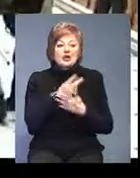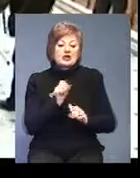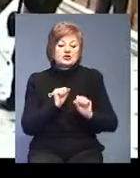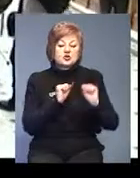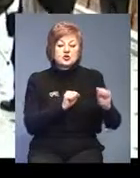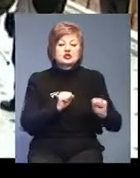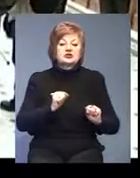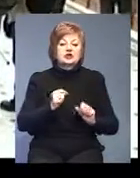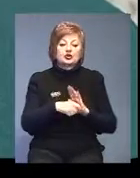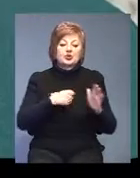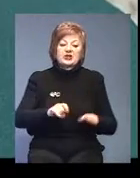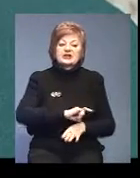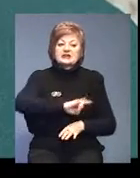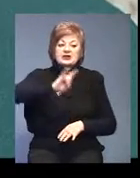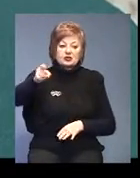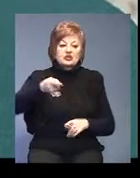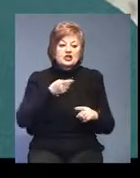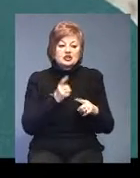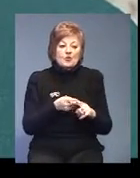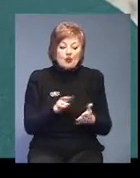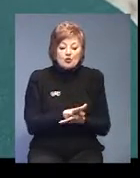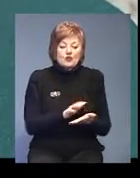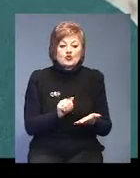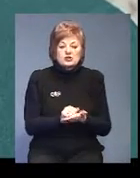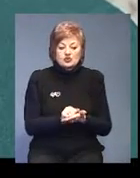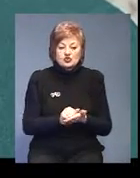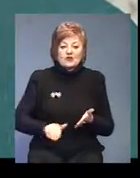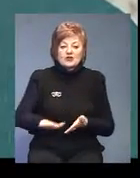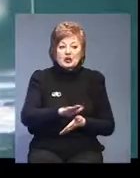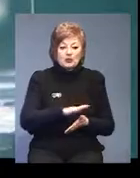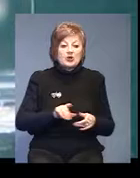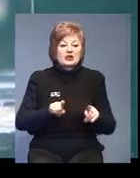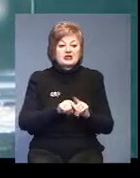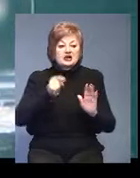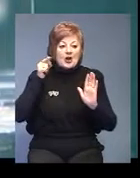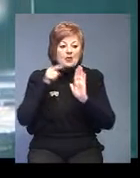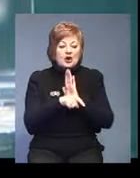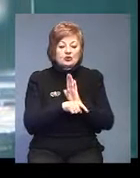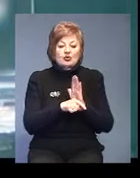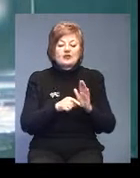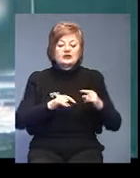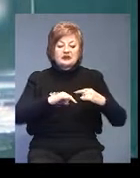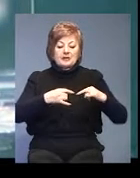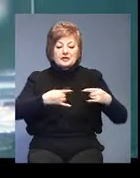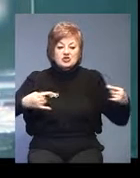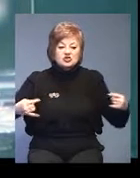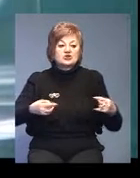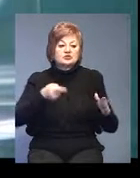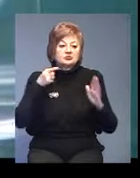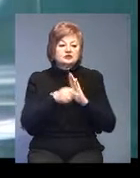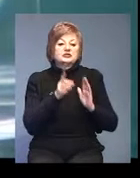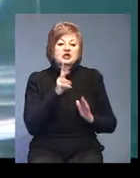Донецького литовища на тлі напівзруйнованої вежі. А також прострелена арматура з вертикальними написами